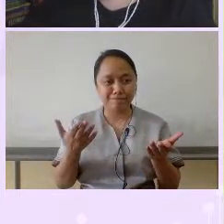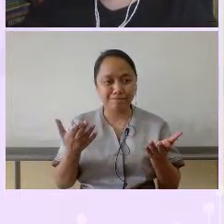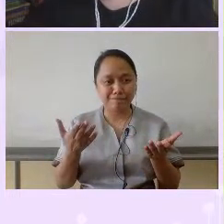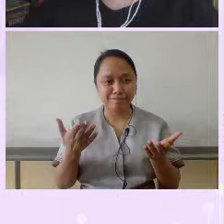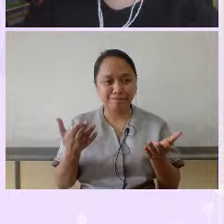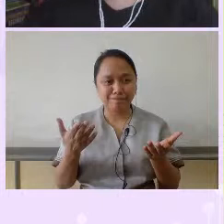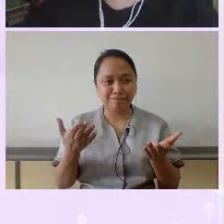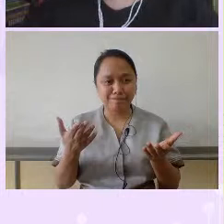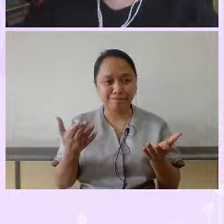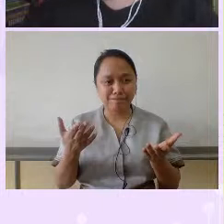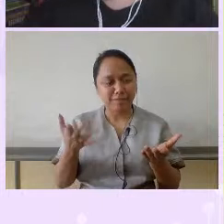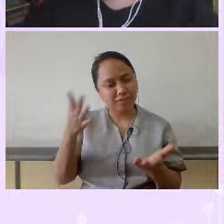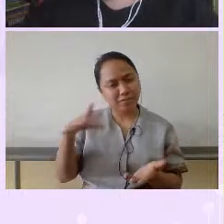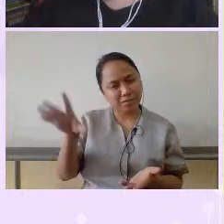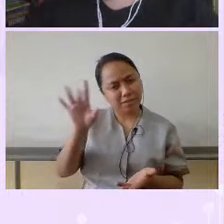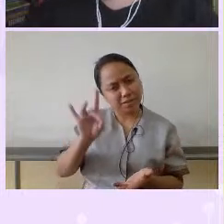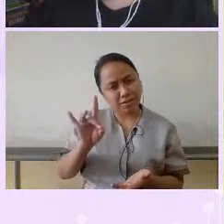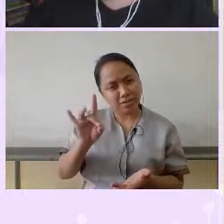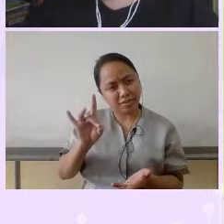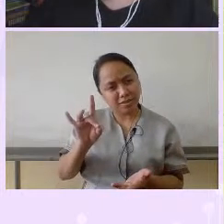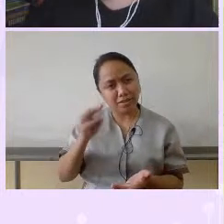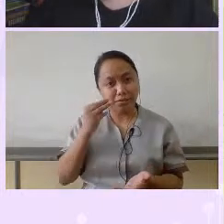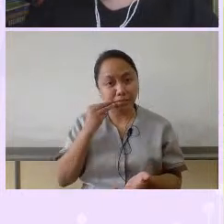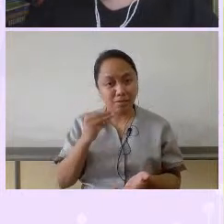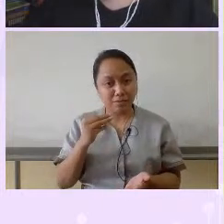Milyar, Narlins S. Milyar.